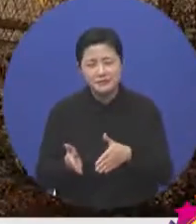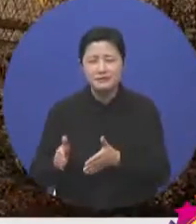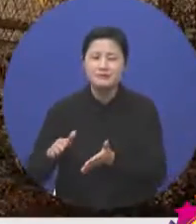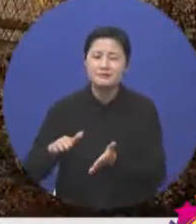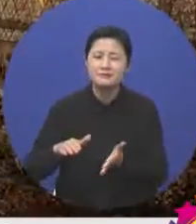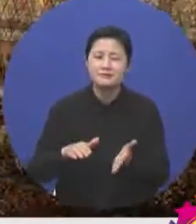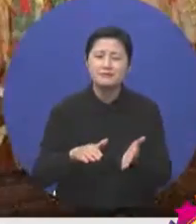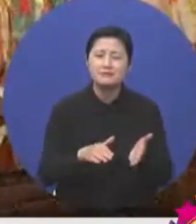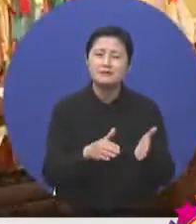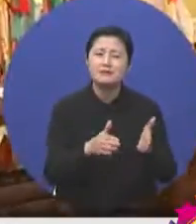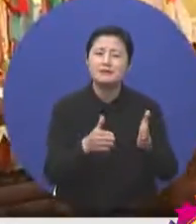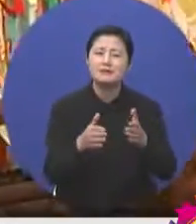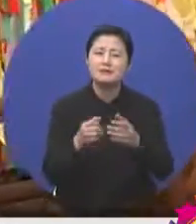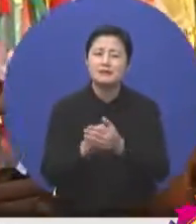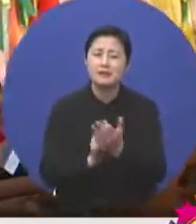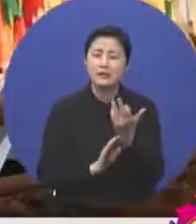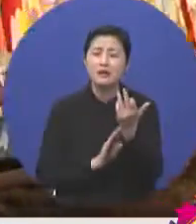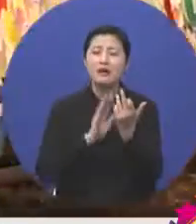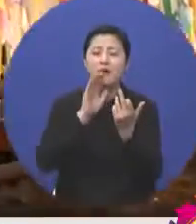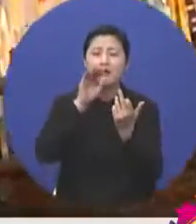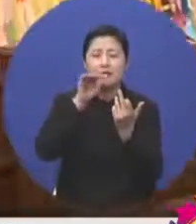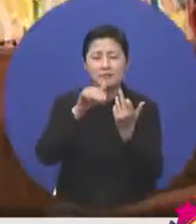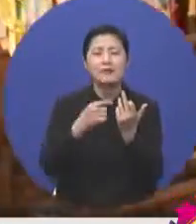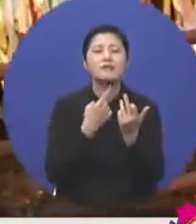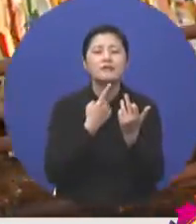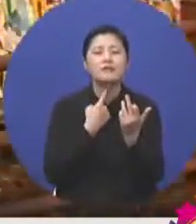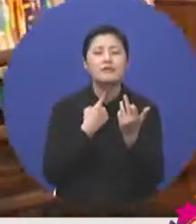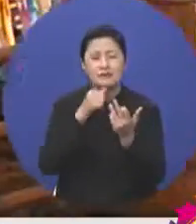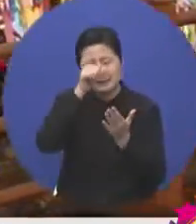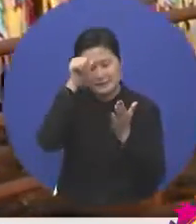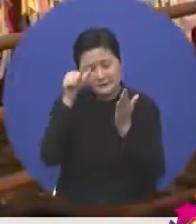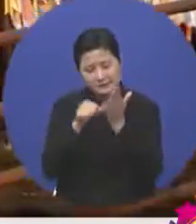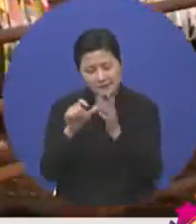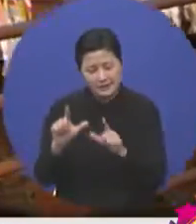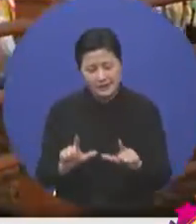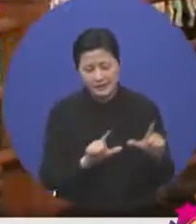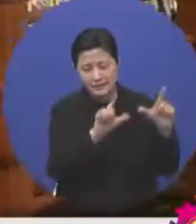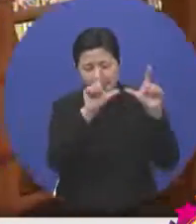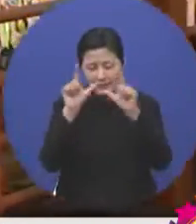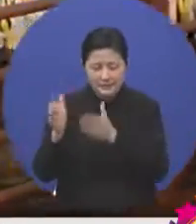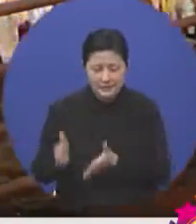구비구비구비 넘던 인생길